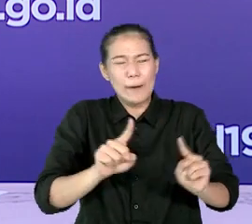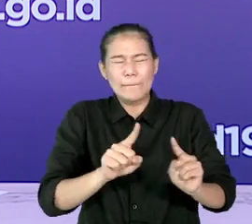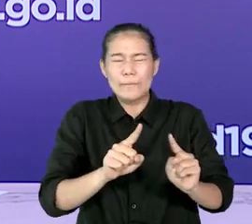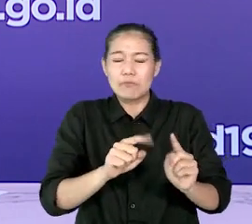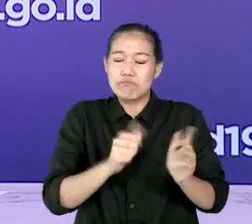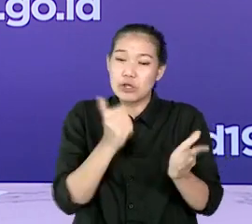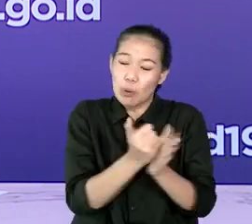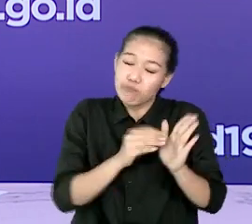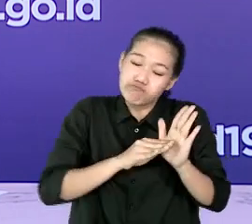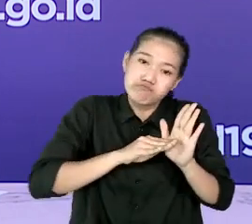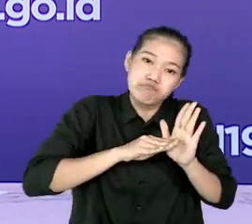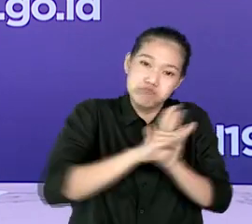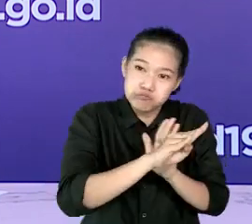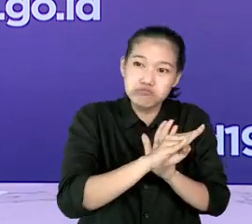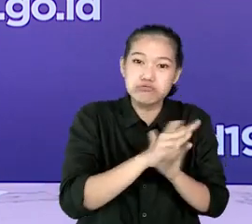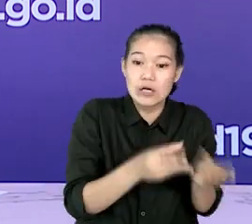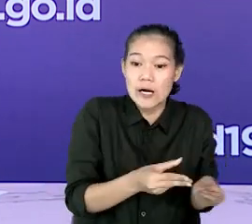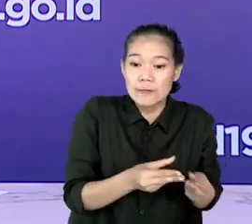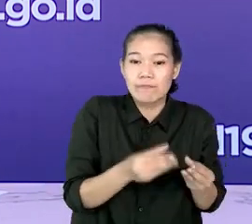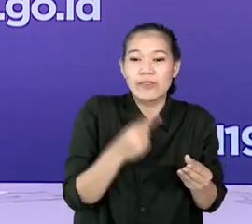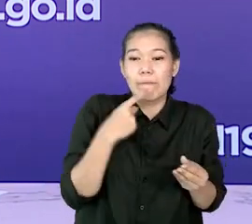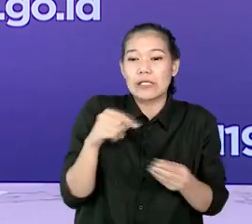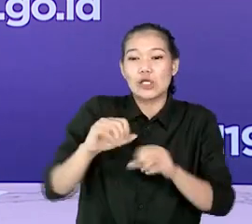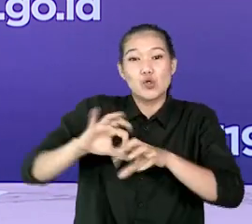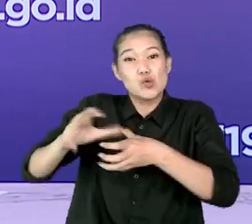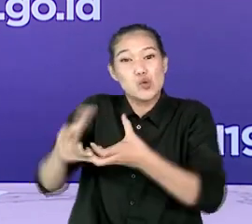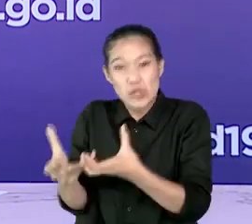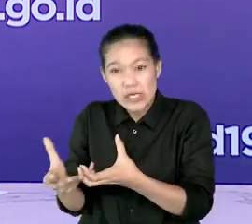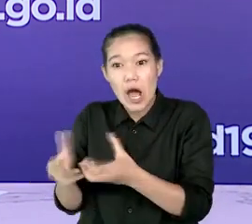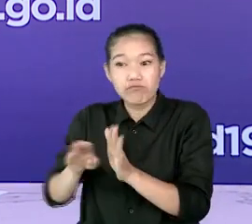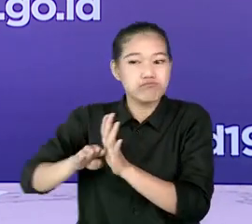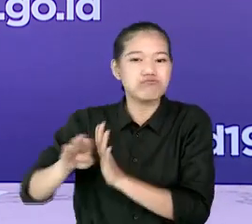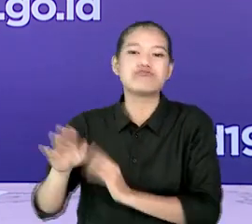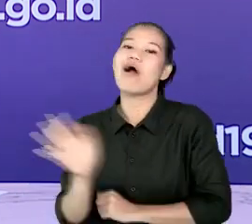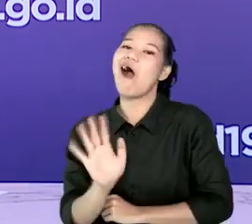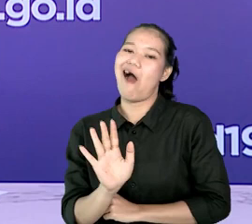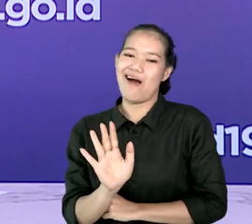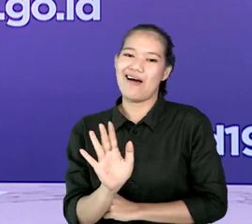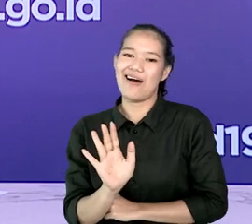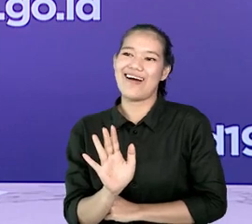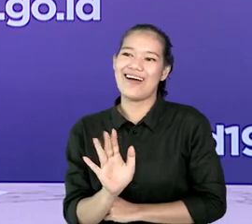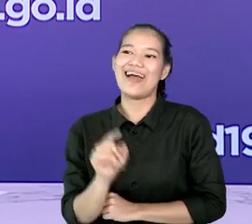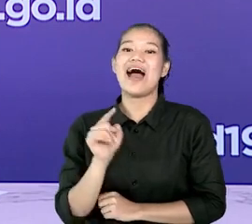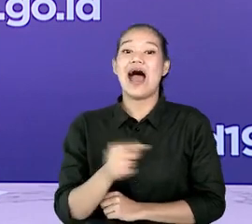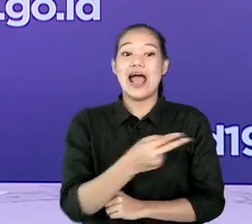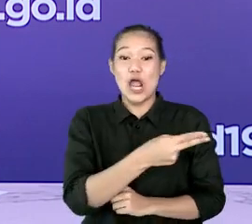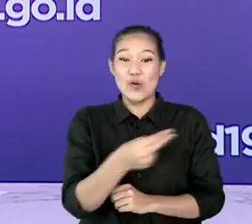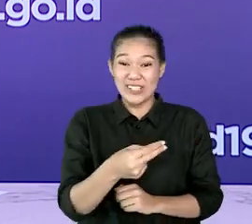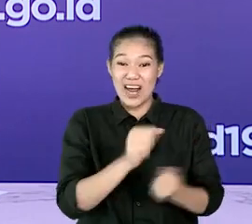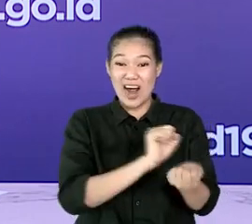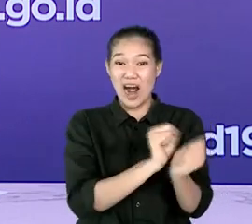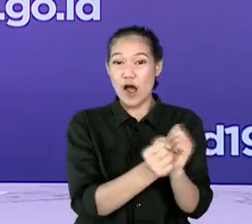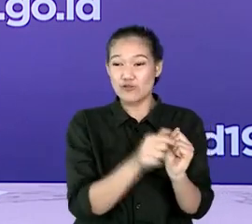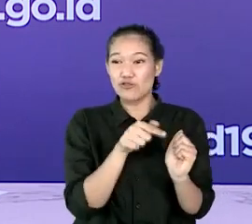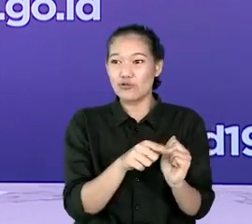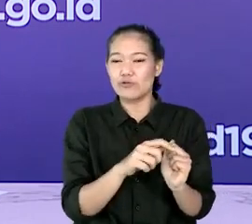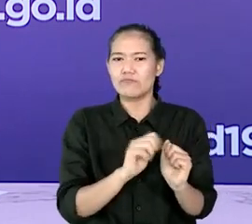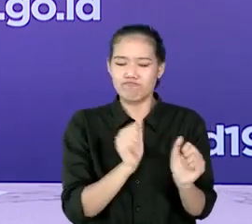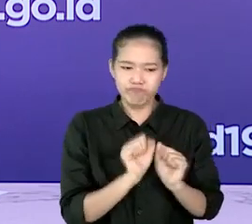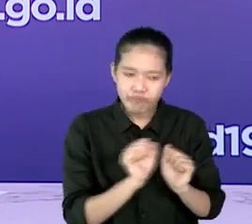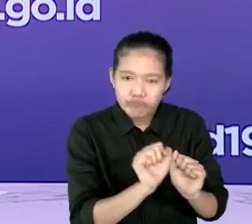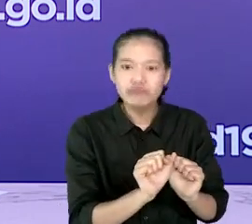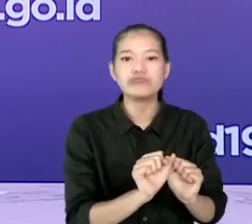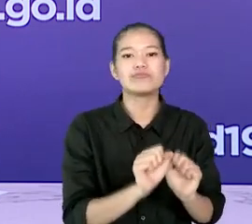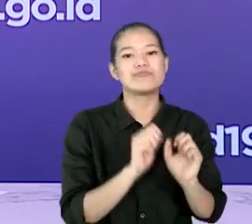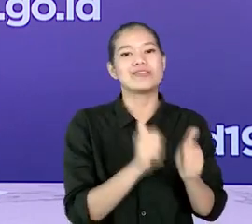cukup signifikan untuk berkontribusi pada kenaikan kasus dunia lonjakan kasus di Indonesia juga segera dapat